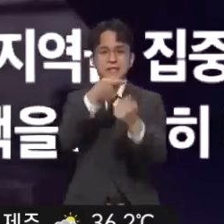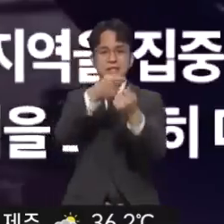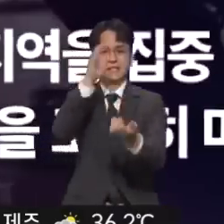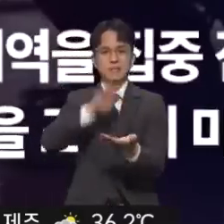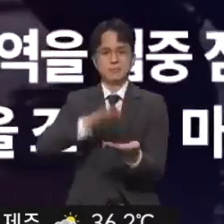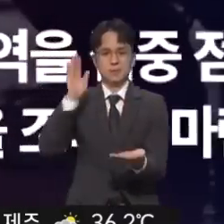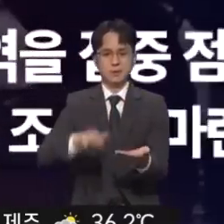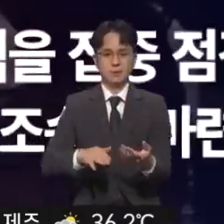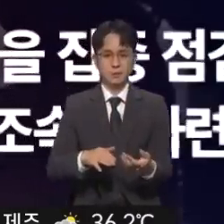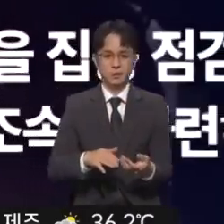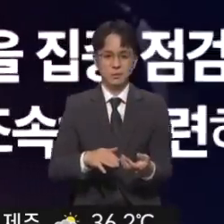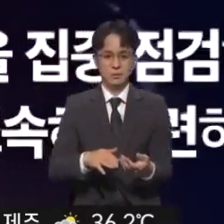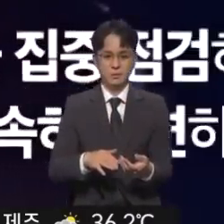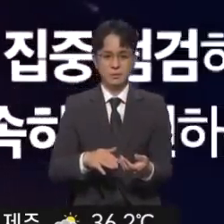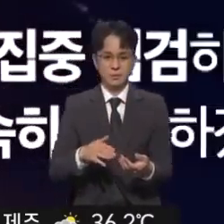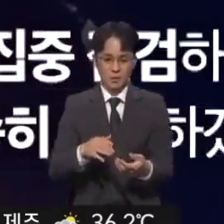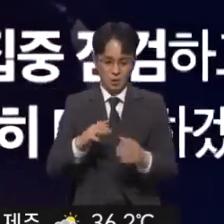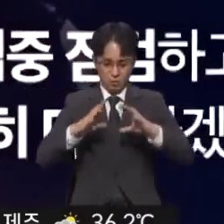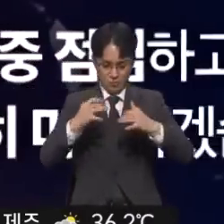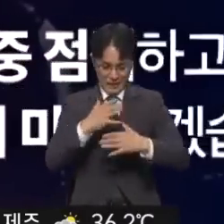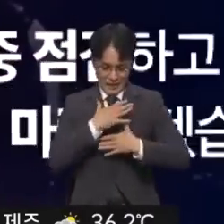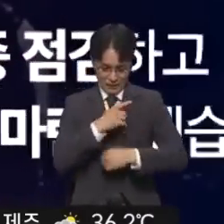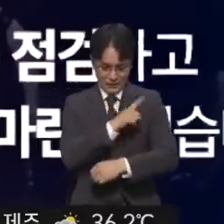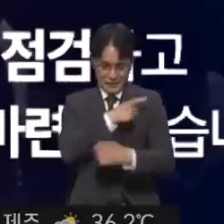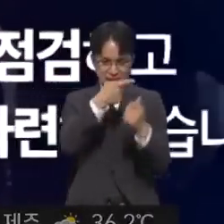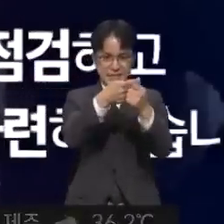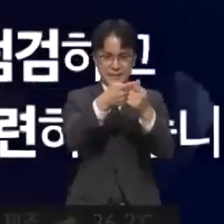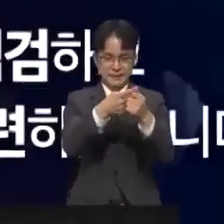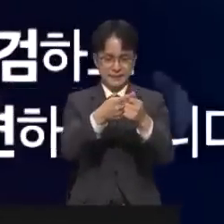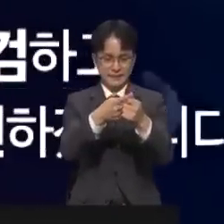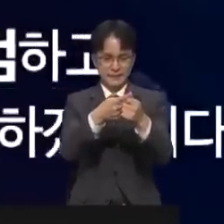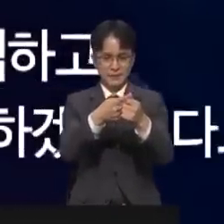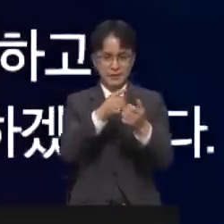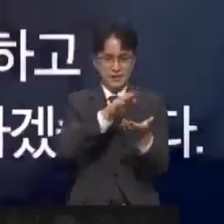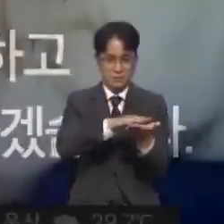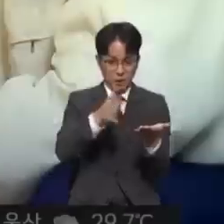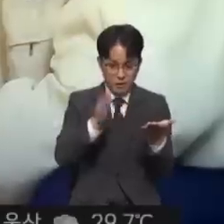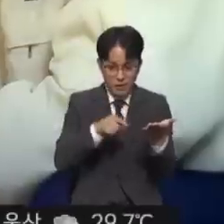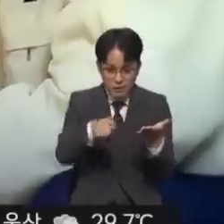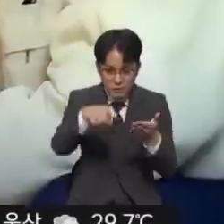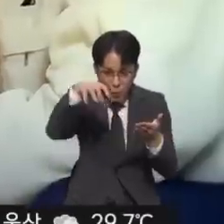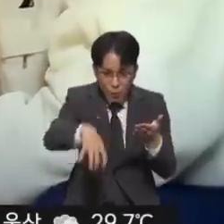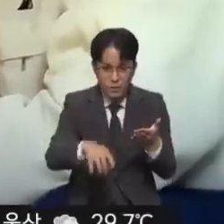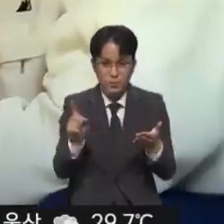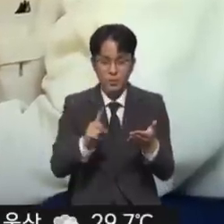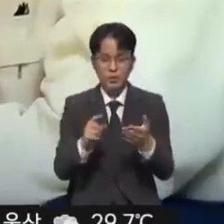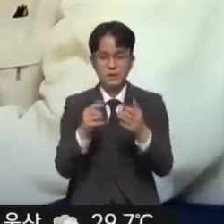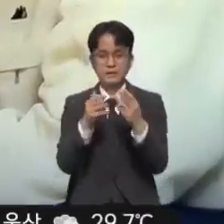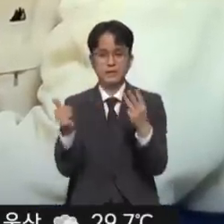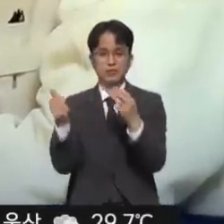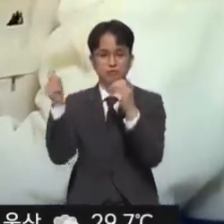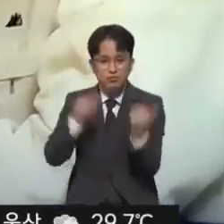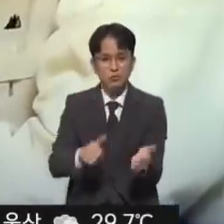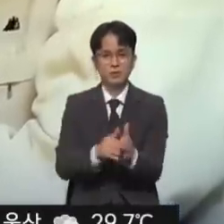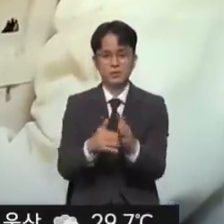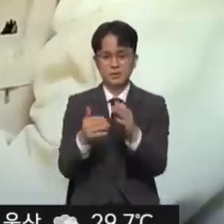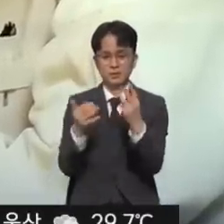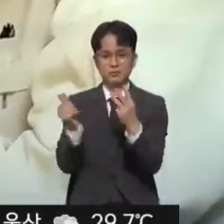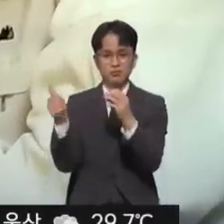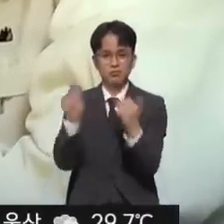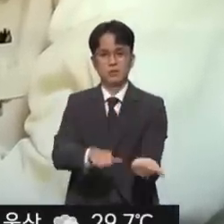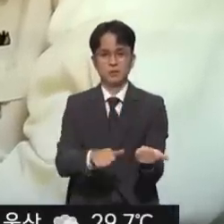그런데 이미 바로 그 전날 13살에 소녀 를 비롯해서 3명이 목숨을 잃은 곳입니다 그런데